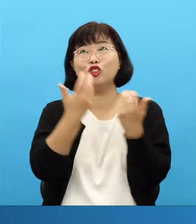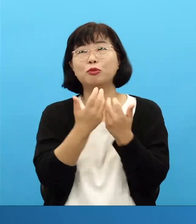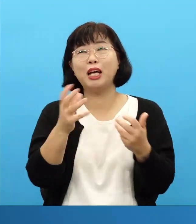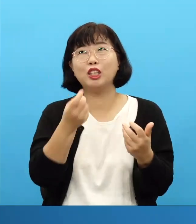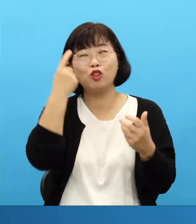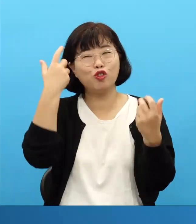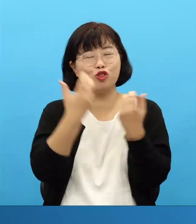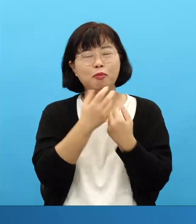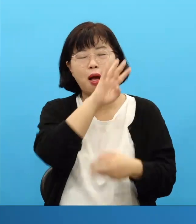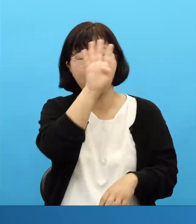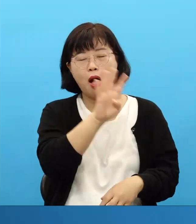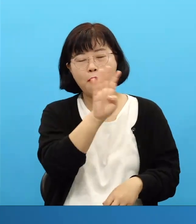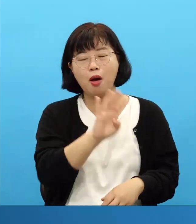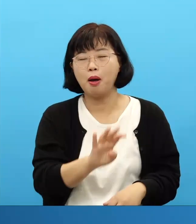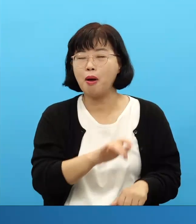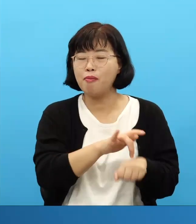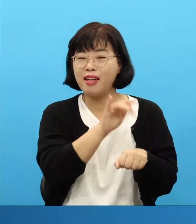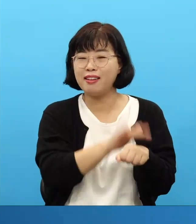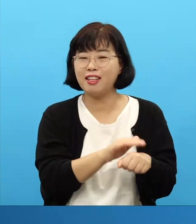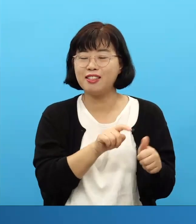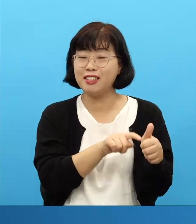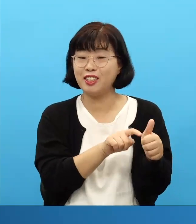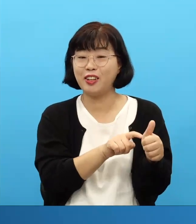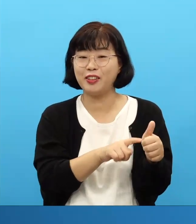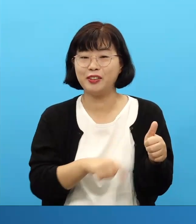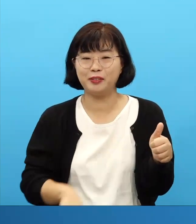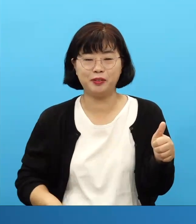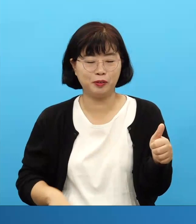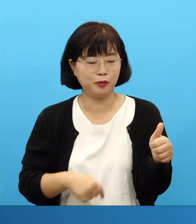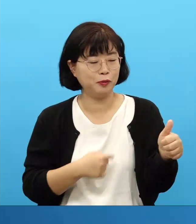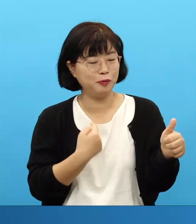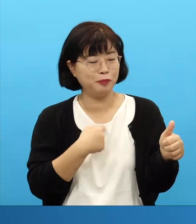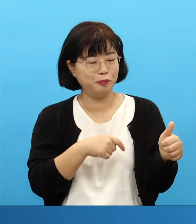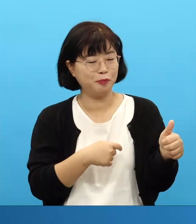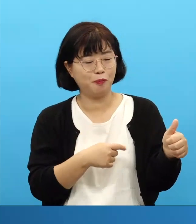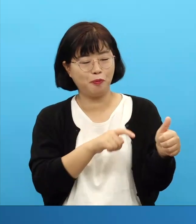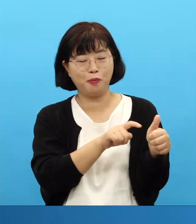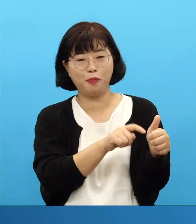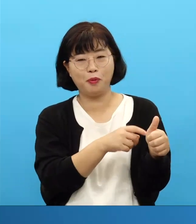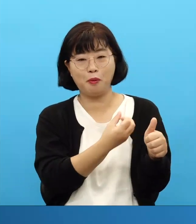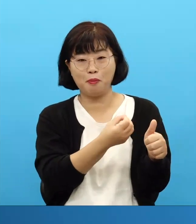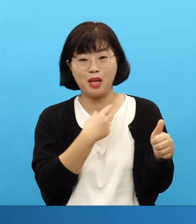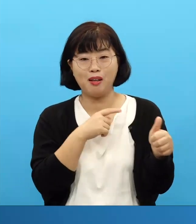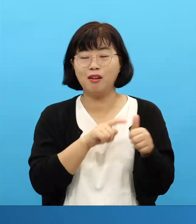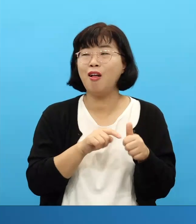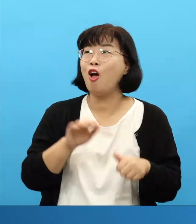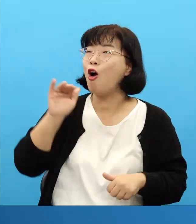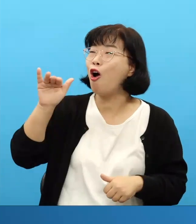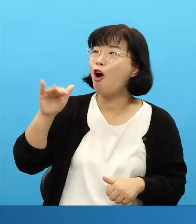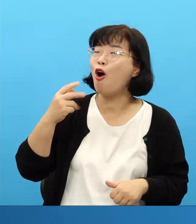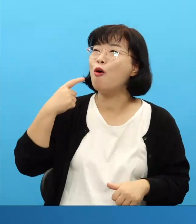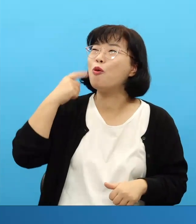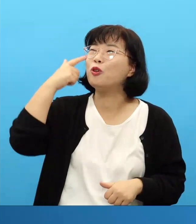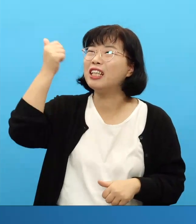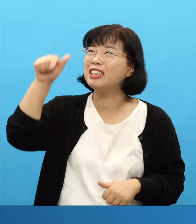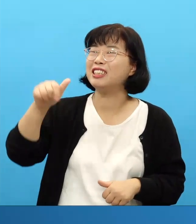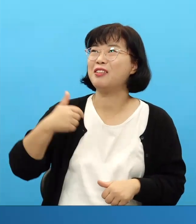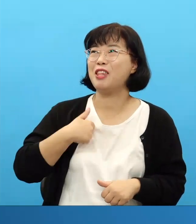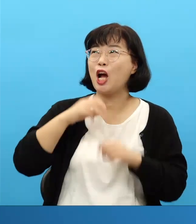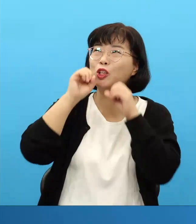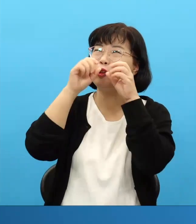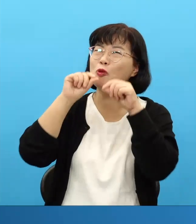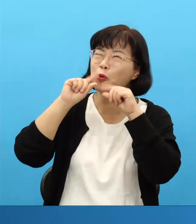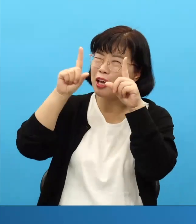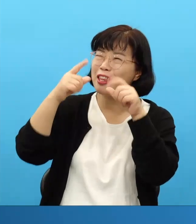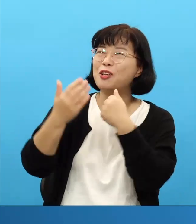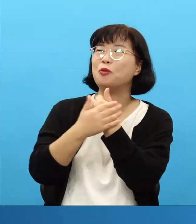was filling with the Holy Spirit. 내가 이제 목사님 만나서 막 전도를 깨닫게 했는데 막 이 사람 뭐 너무 좋아하고 잘하는 거요. And this person was saying, "Oh, Pastor, after